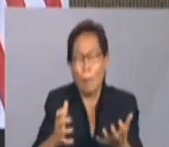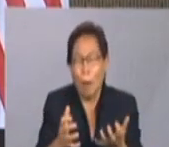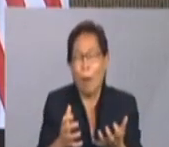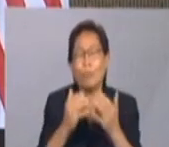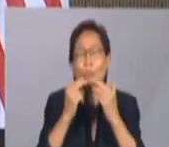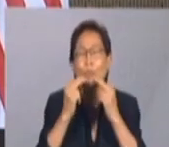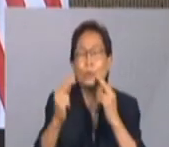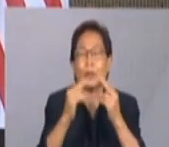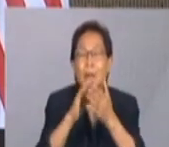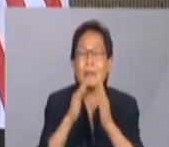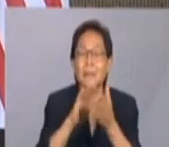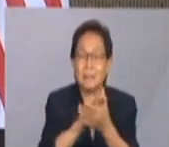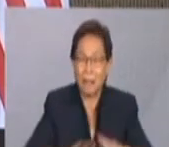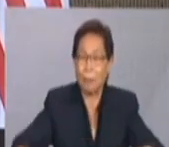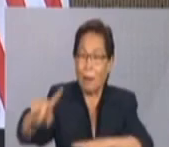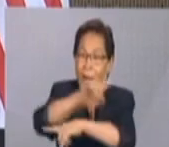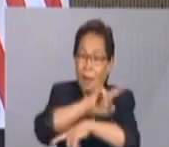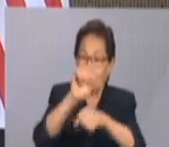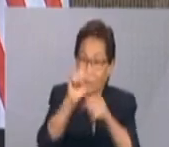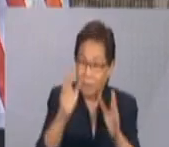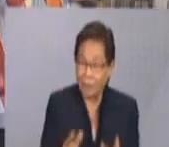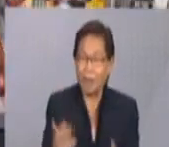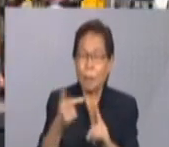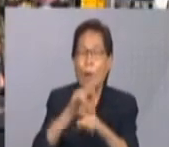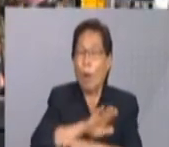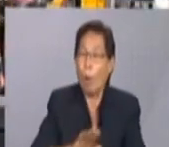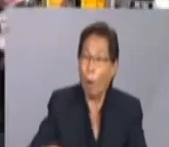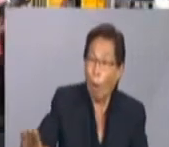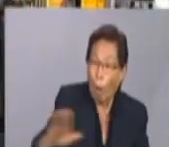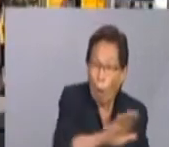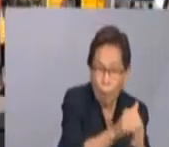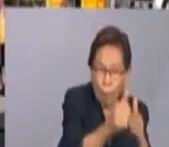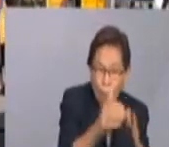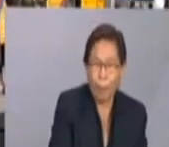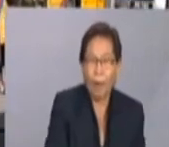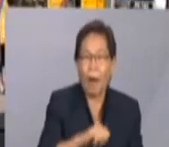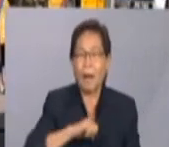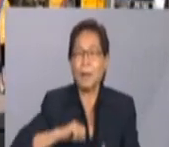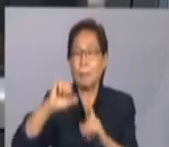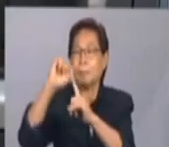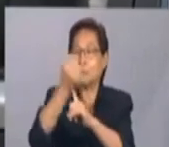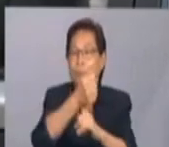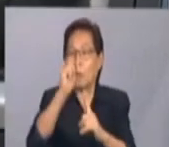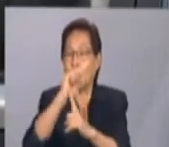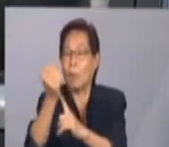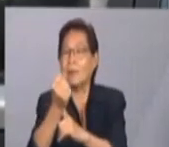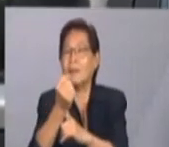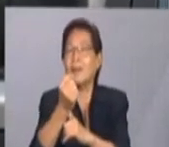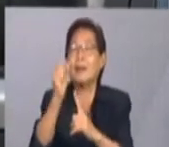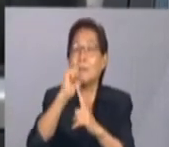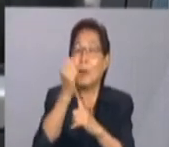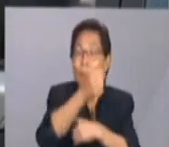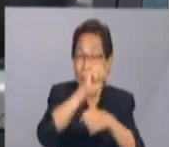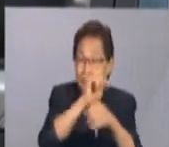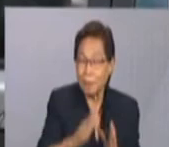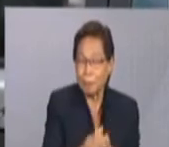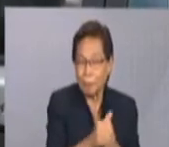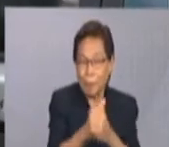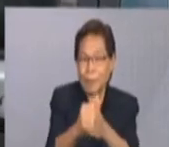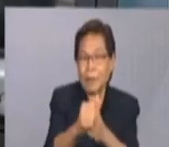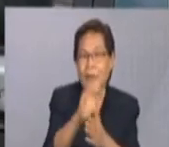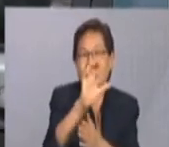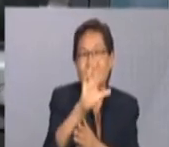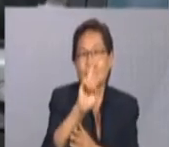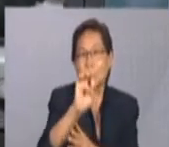mengucapkan selamat hari pekerja kepada semua pemimpin ahli kesatuan-kesatuan sekejap termasuklah pimpinan